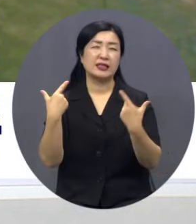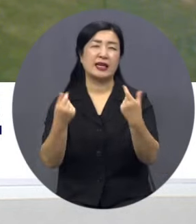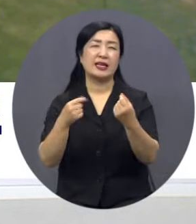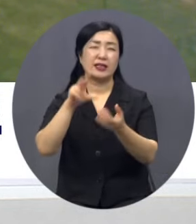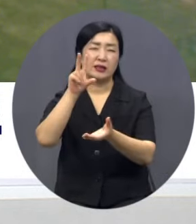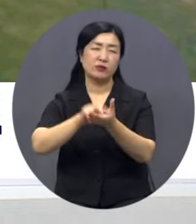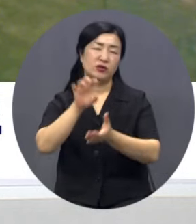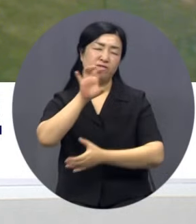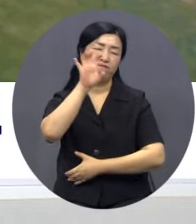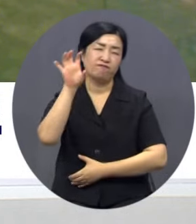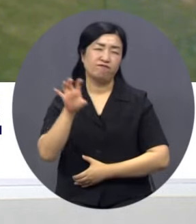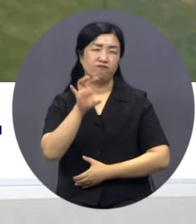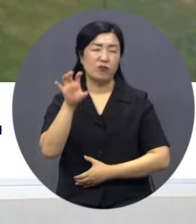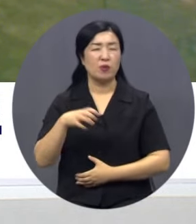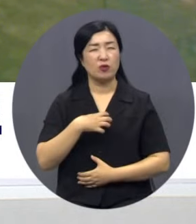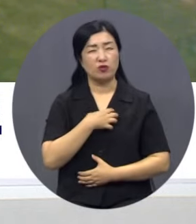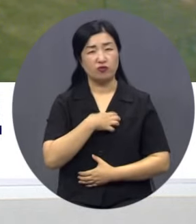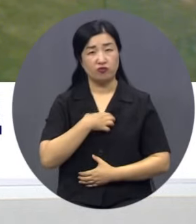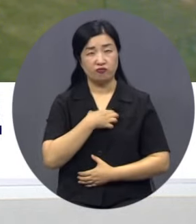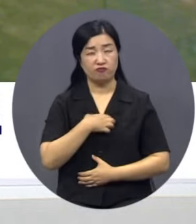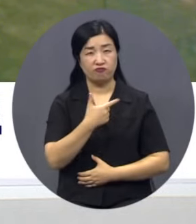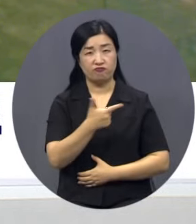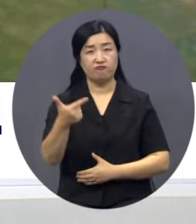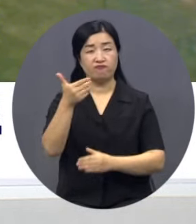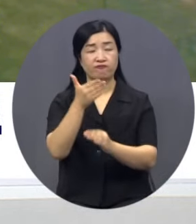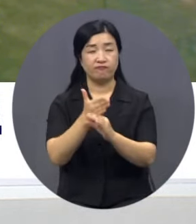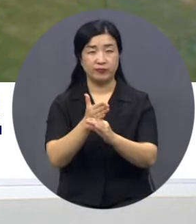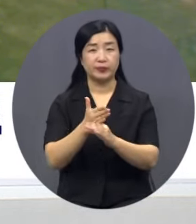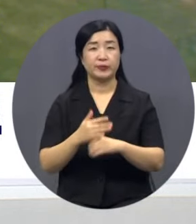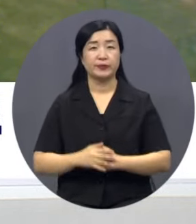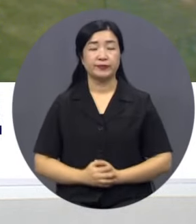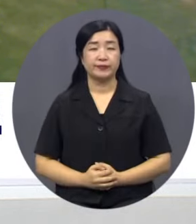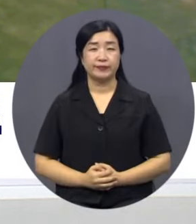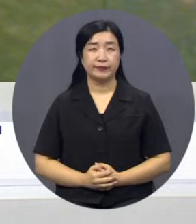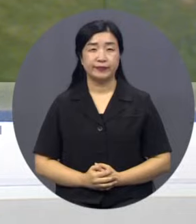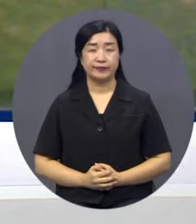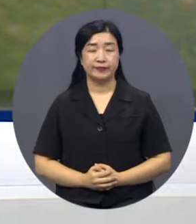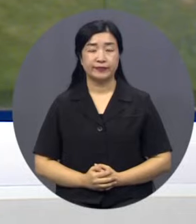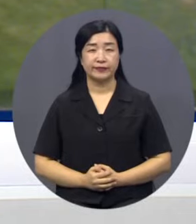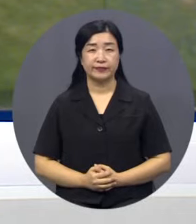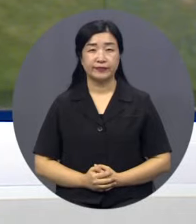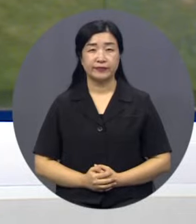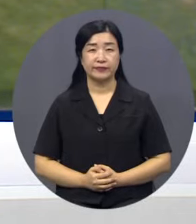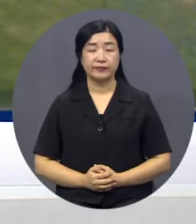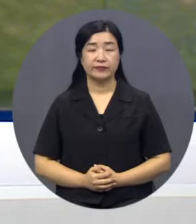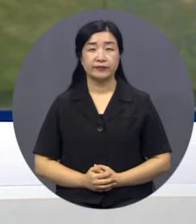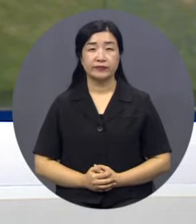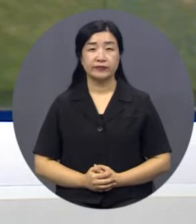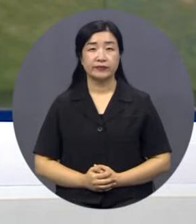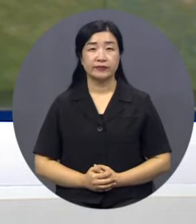문제가 반복될 것이라는 우려의 목소리가 나오고 있습니다 송원일 기자가 보도합니다